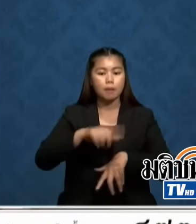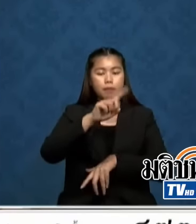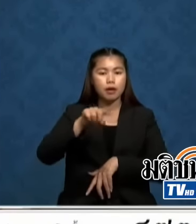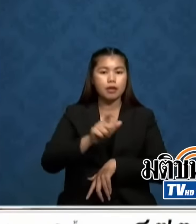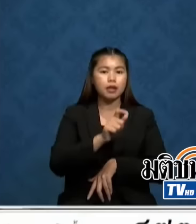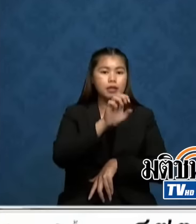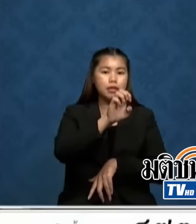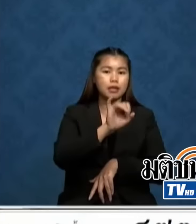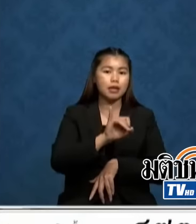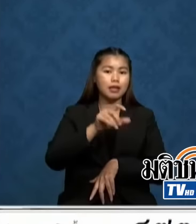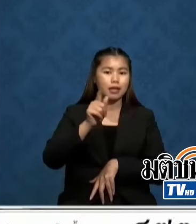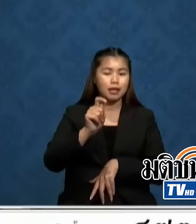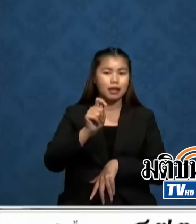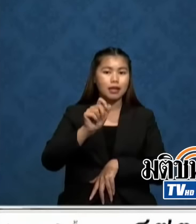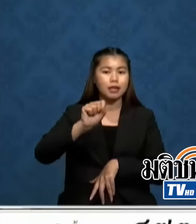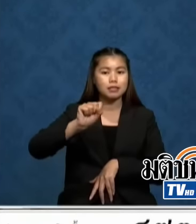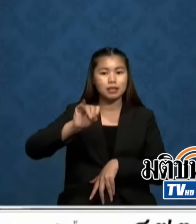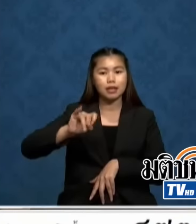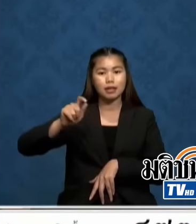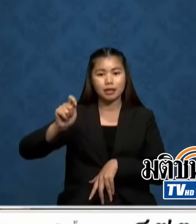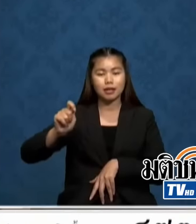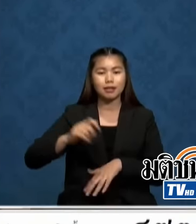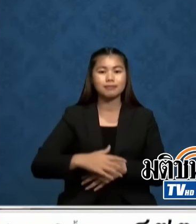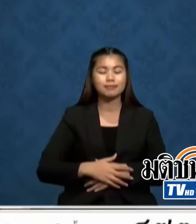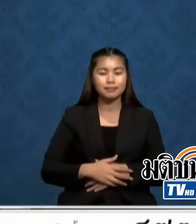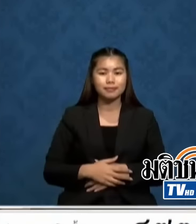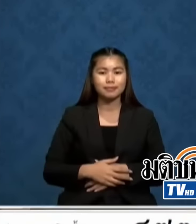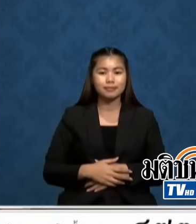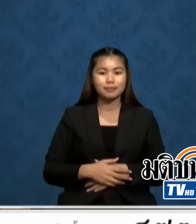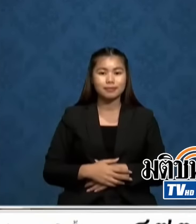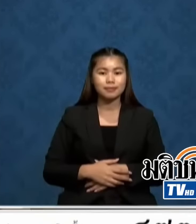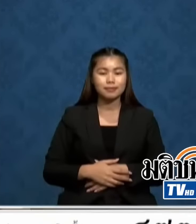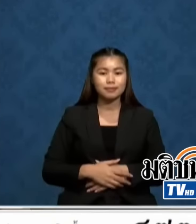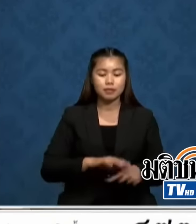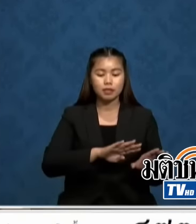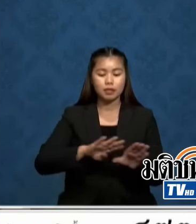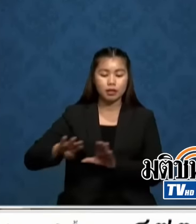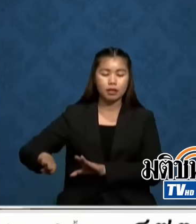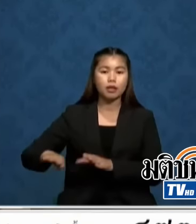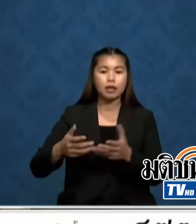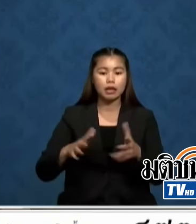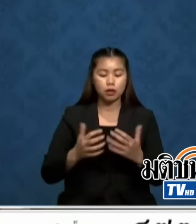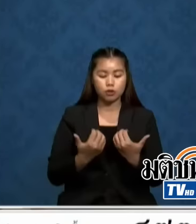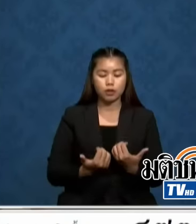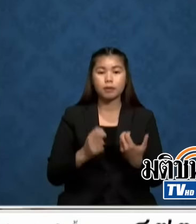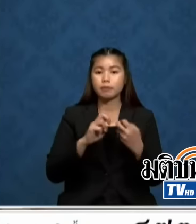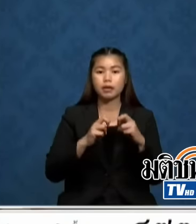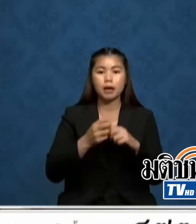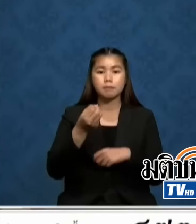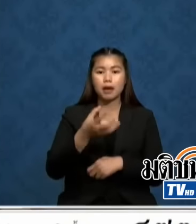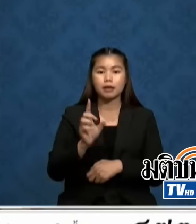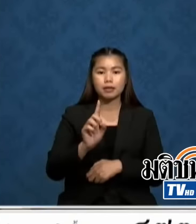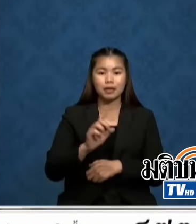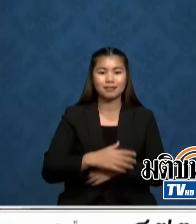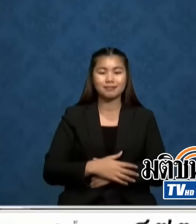ehiaก็ดีถัดมาครับทประธานสิ่งที่มันเป็นปัญหาในปัจจุบันนี้ก็คืออะไร